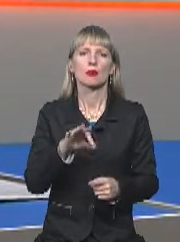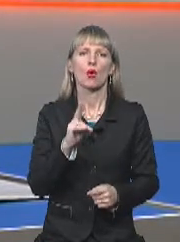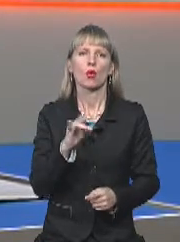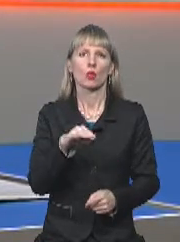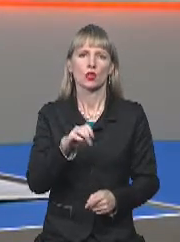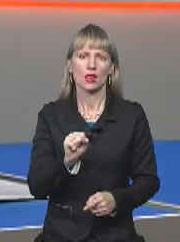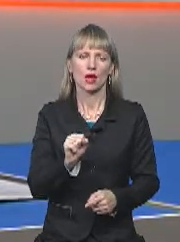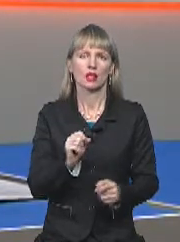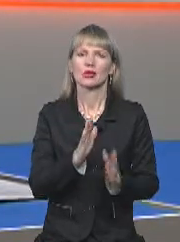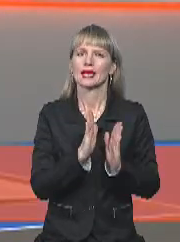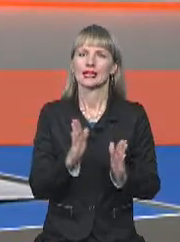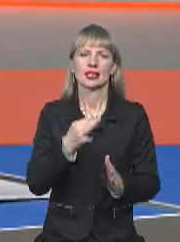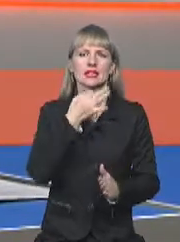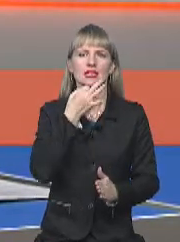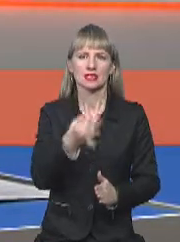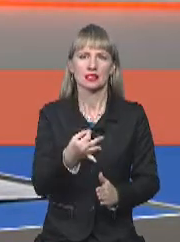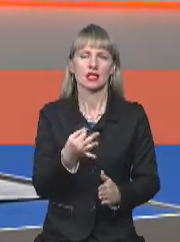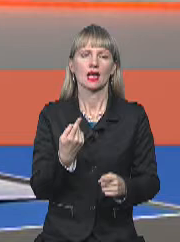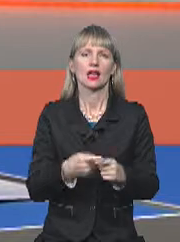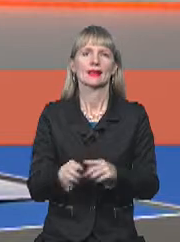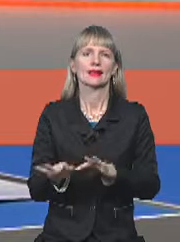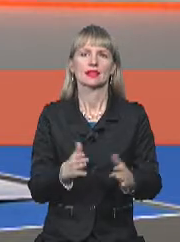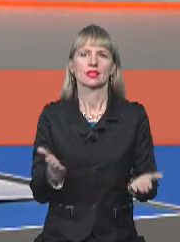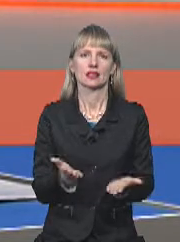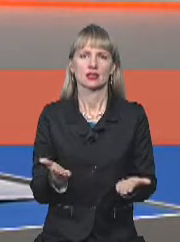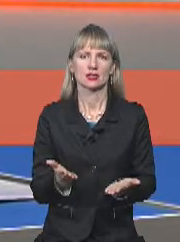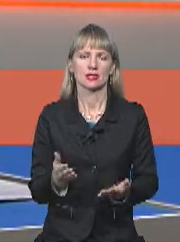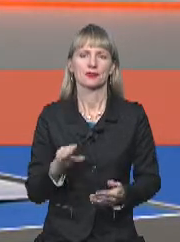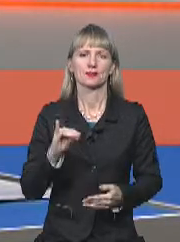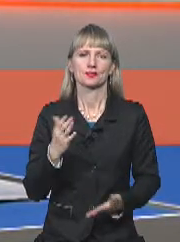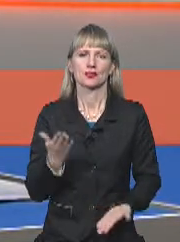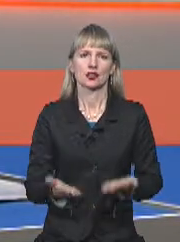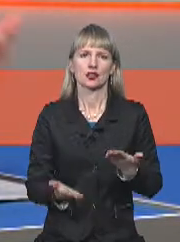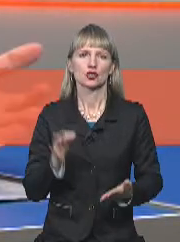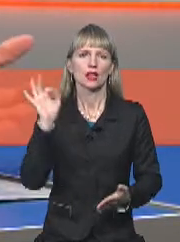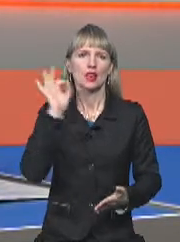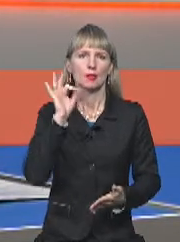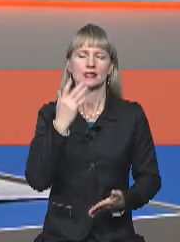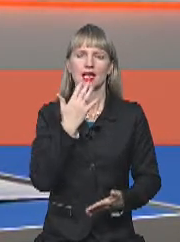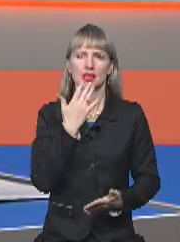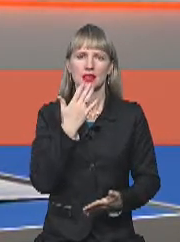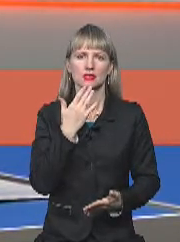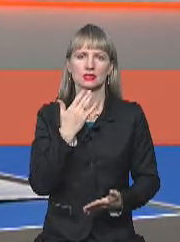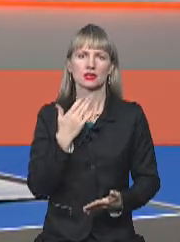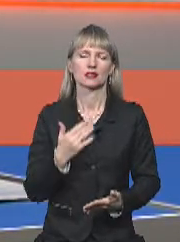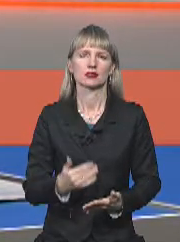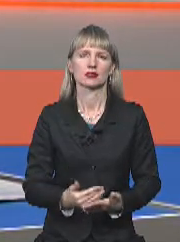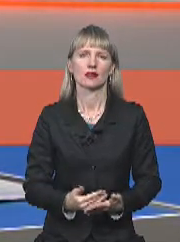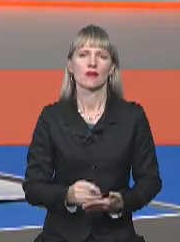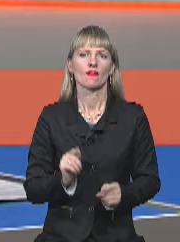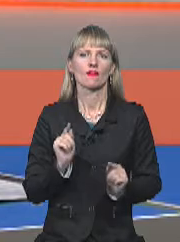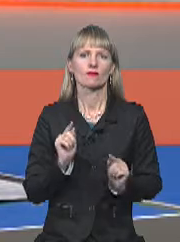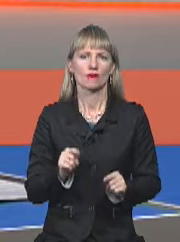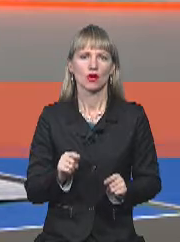це не тільки сказати, а це дії якісь, да? І якщо німецька нація,